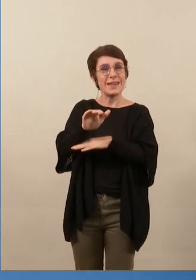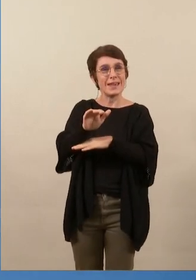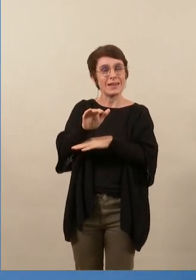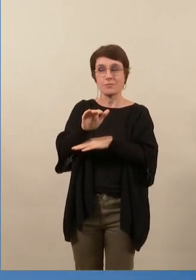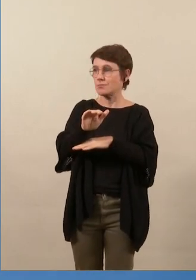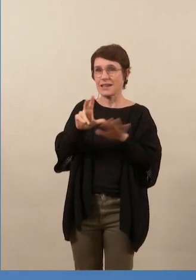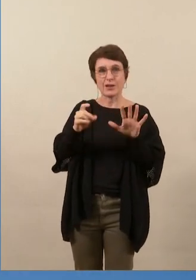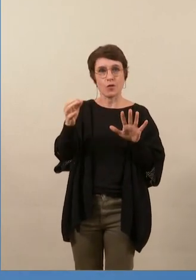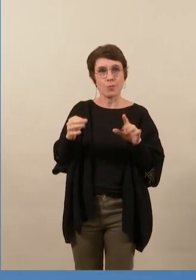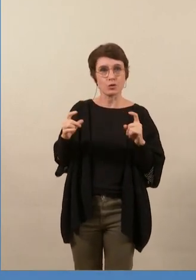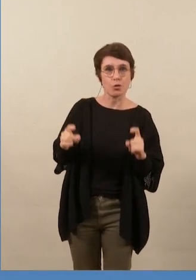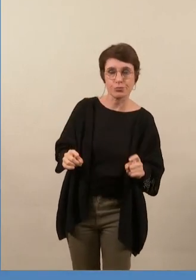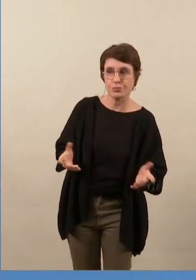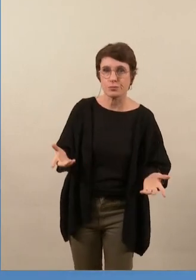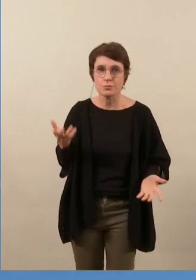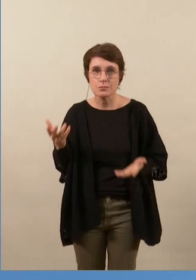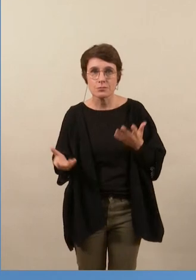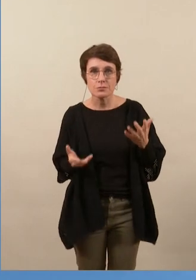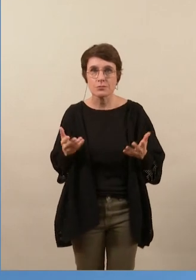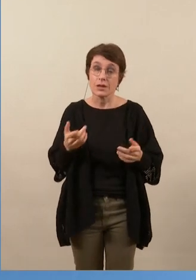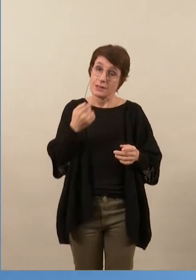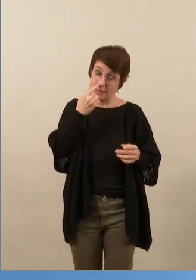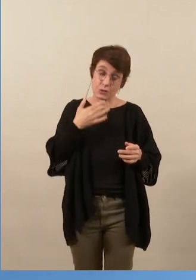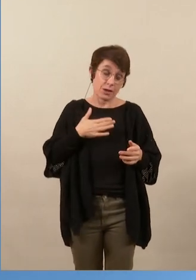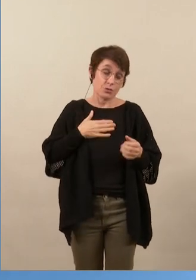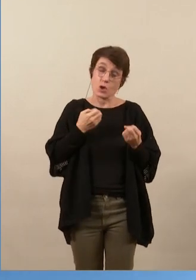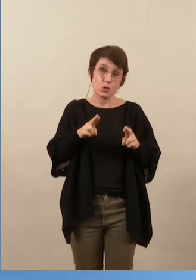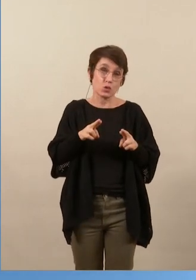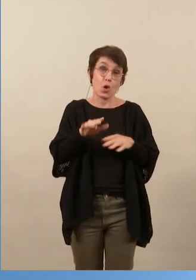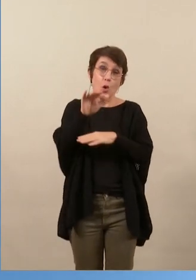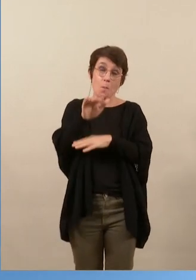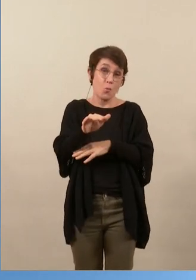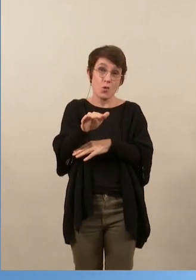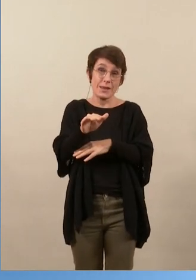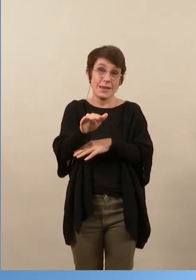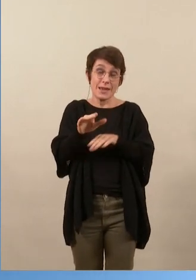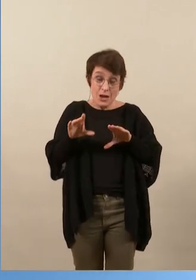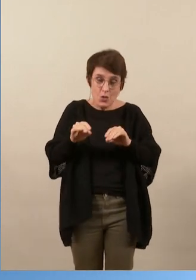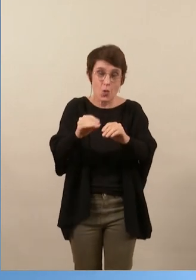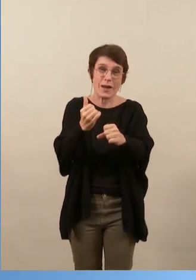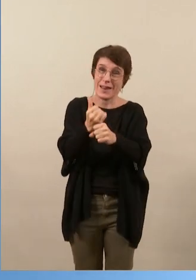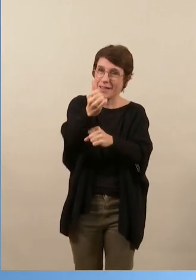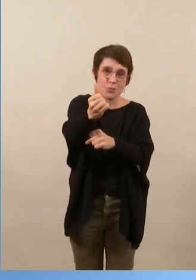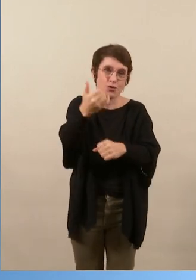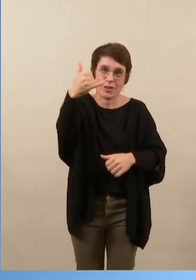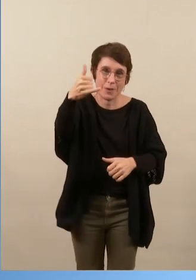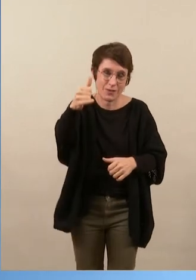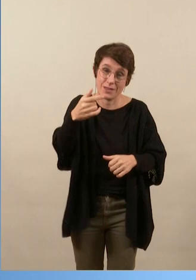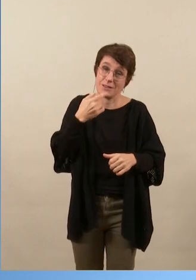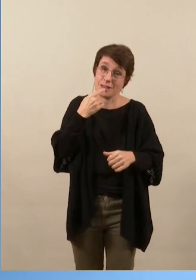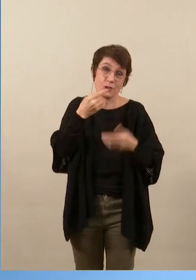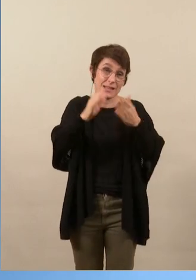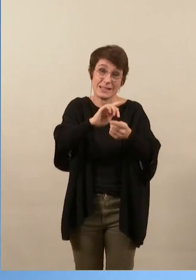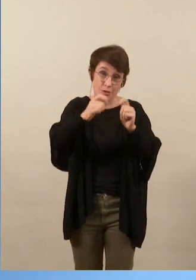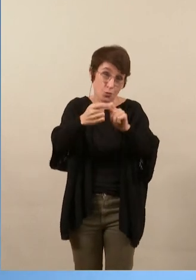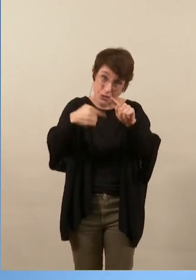immanquablement droit à une DM dans le même style dans un an puisque le bouclier n'entrera très probablement pas non plus en action à 100 % l'an prochain pour les mêmes